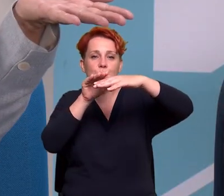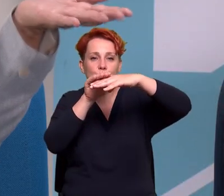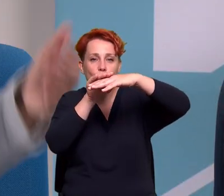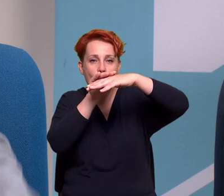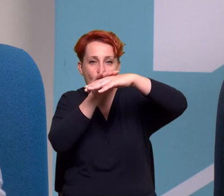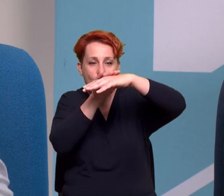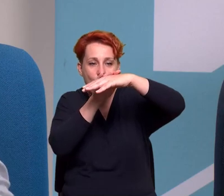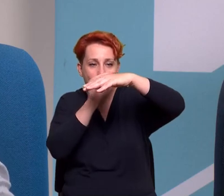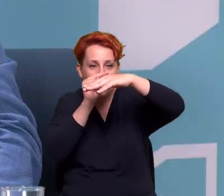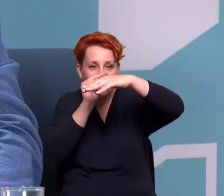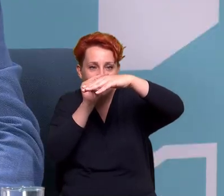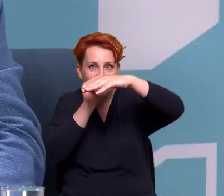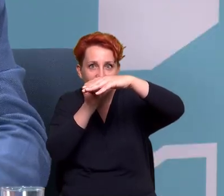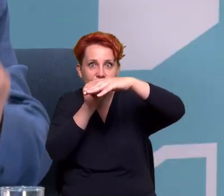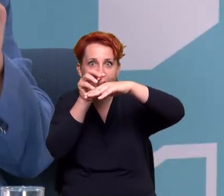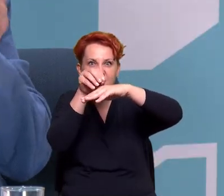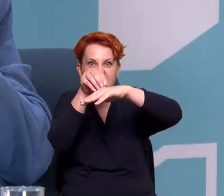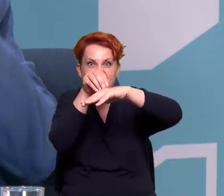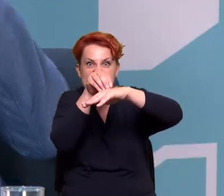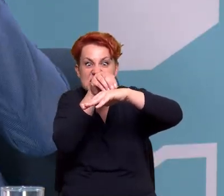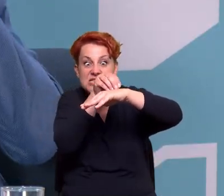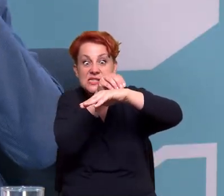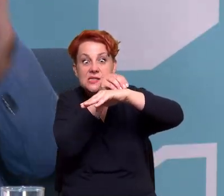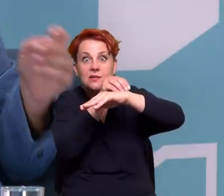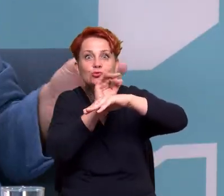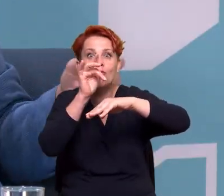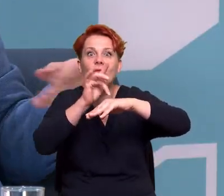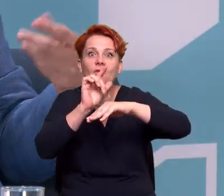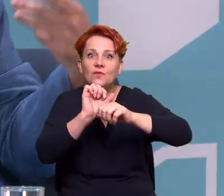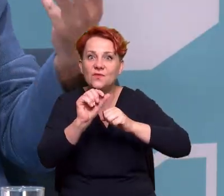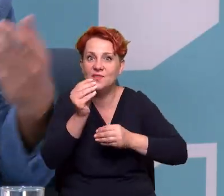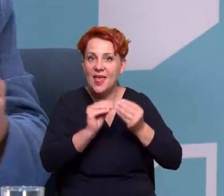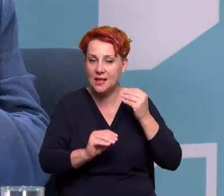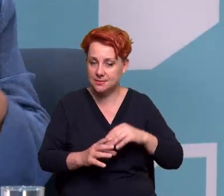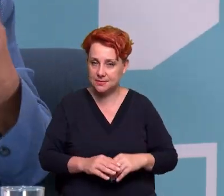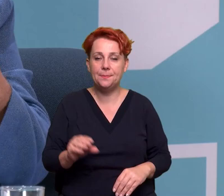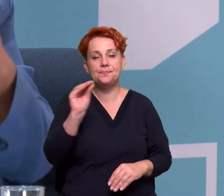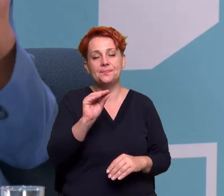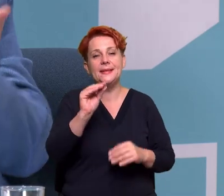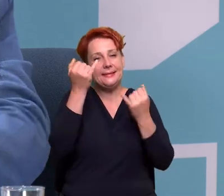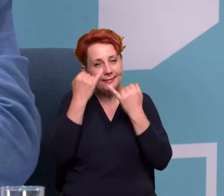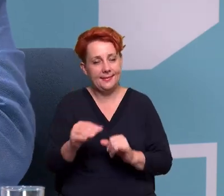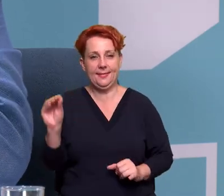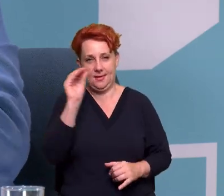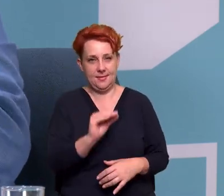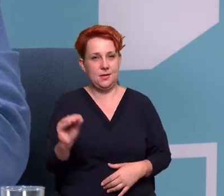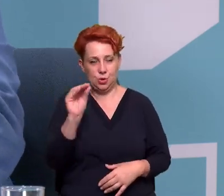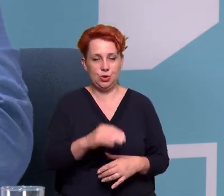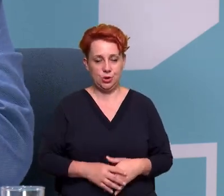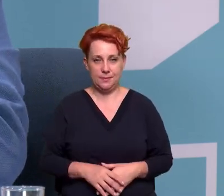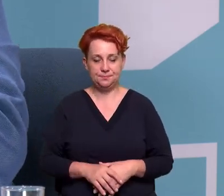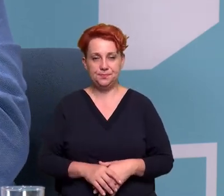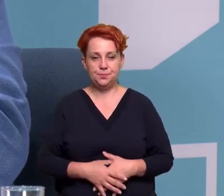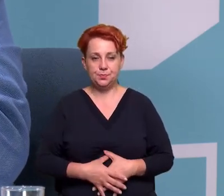tak, oczywiście. No chciałem się dowiedzieć, co to jest. Natomiast powiem jeszcze jedną rzecz tylko o tych rzeczach, które jakby uruchamiają te skłonności. Ja